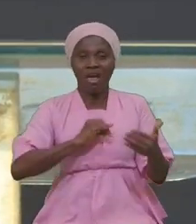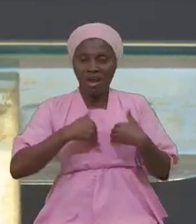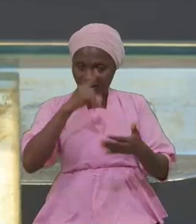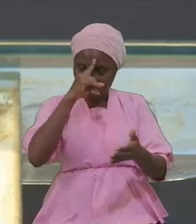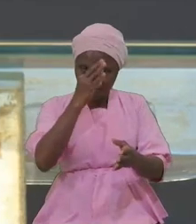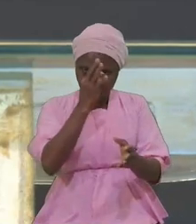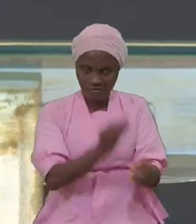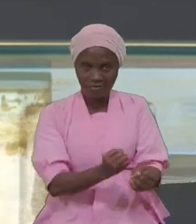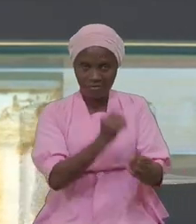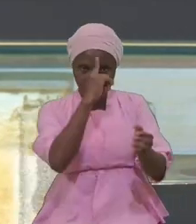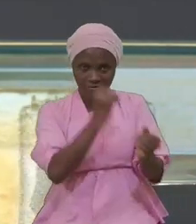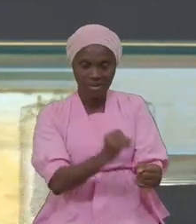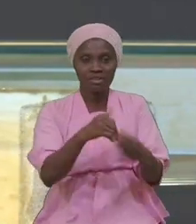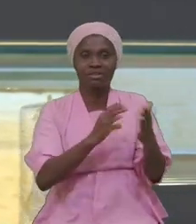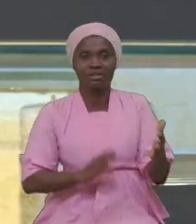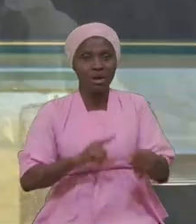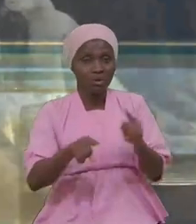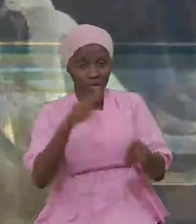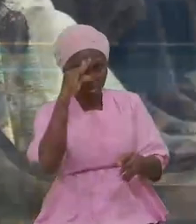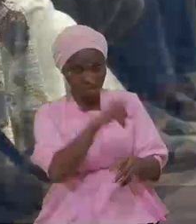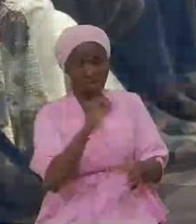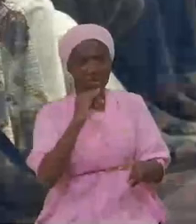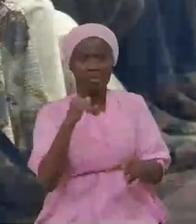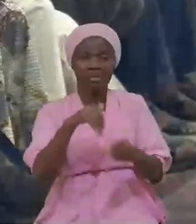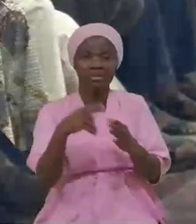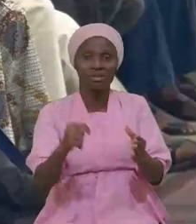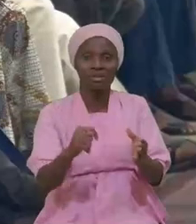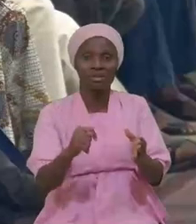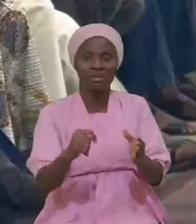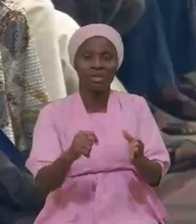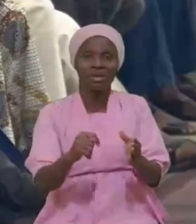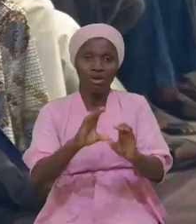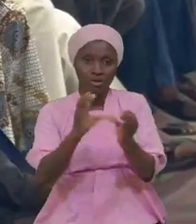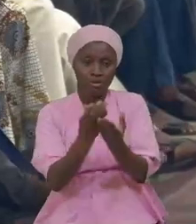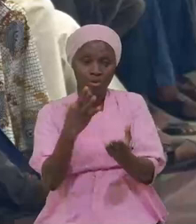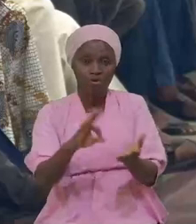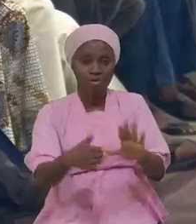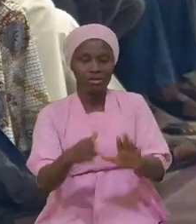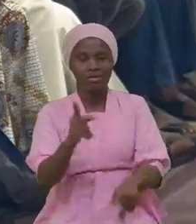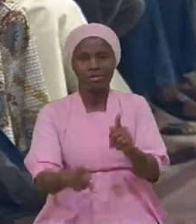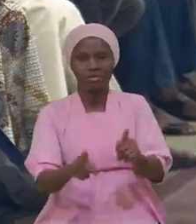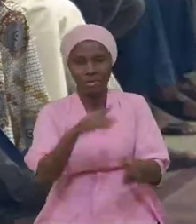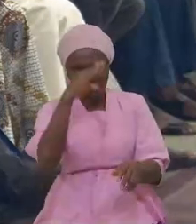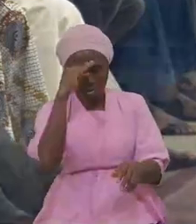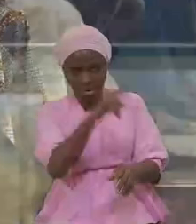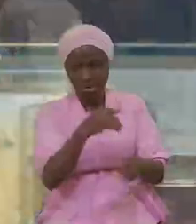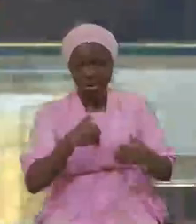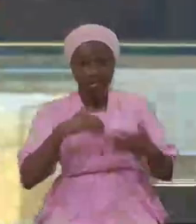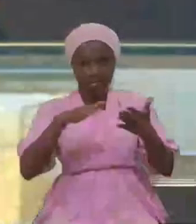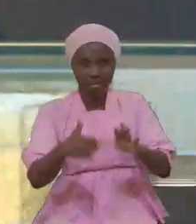est dans l'assemblée des morts. Il a une foi morte. Voyons